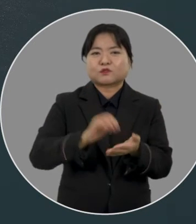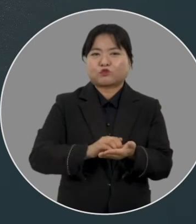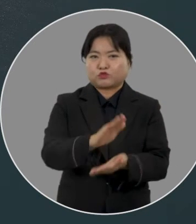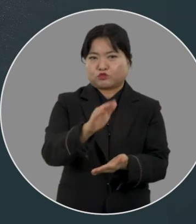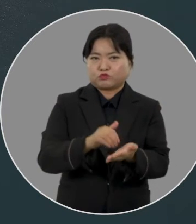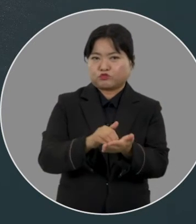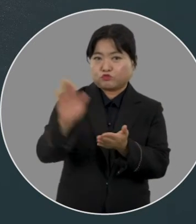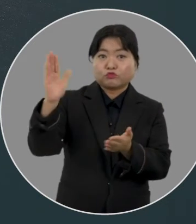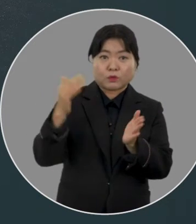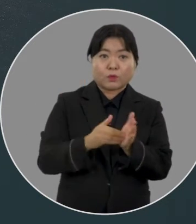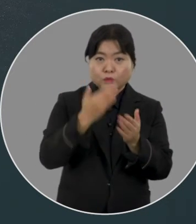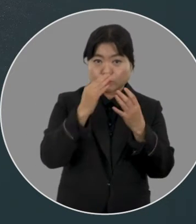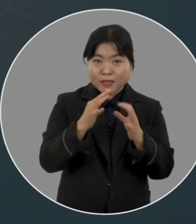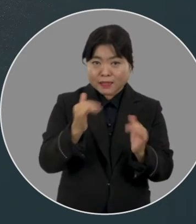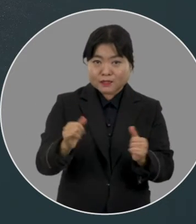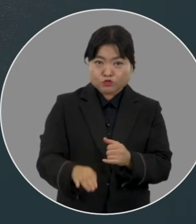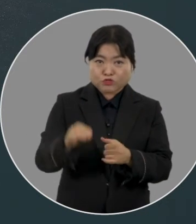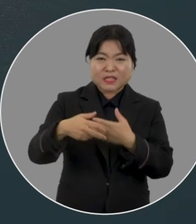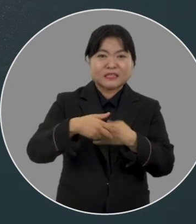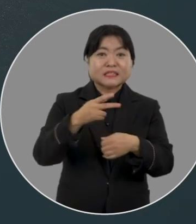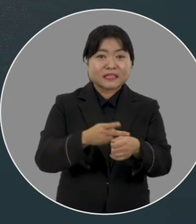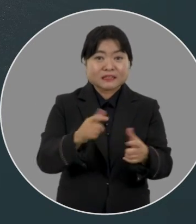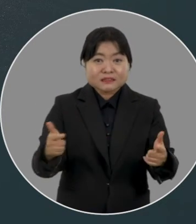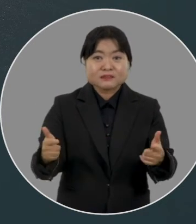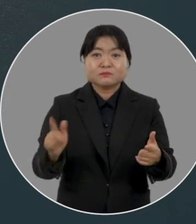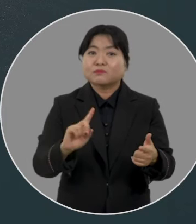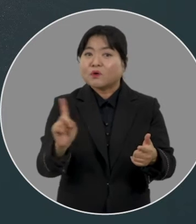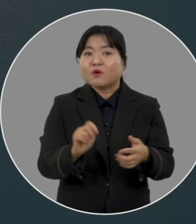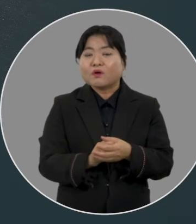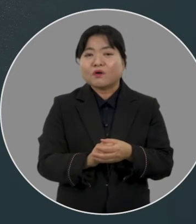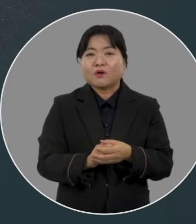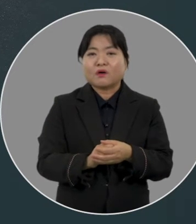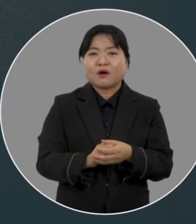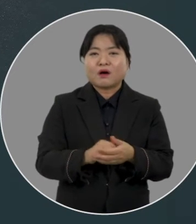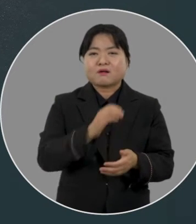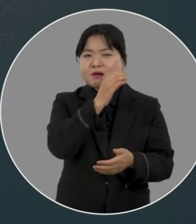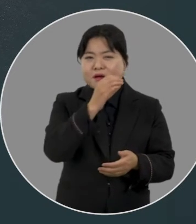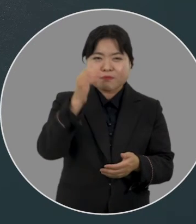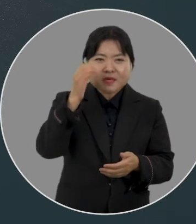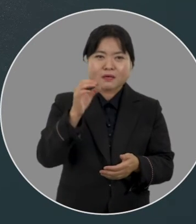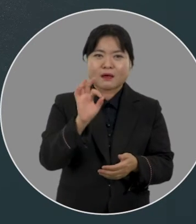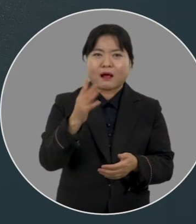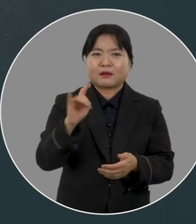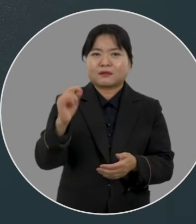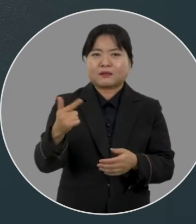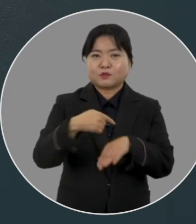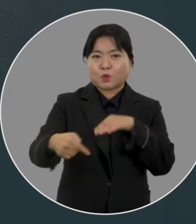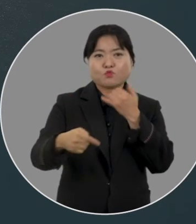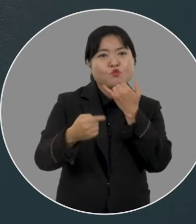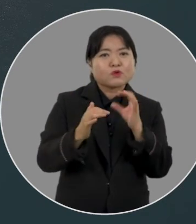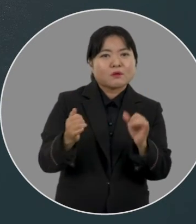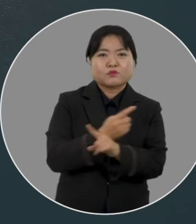됐고, 유대인 출신의 의사 면허증을 소유한 사람들은 감히 아리안족을 치료할 수